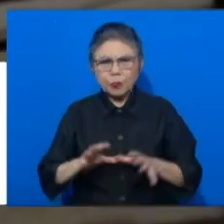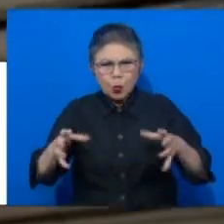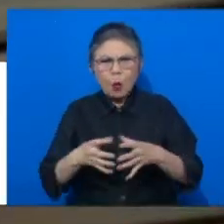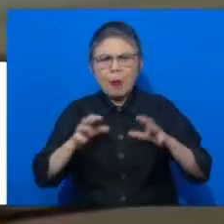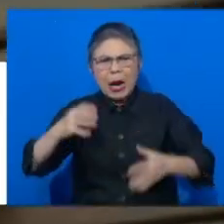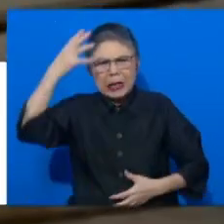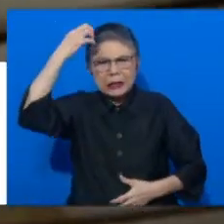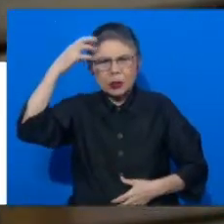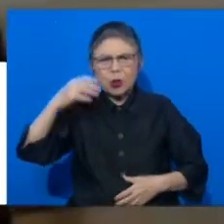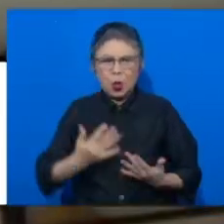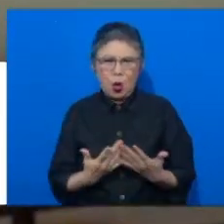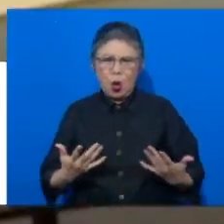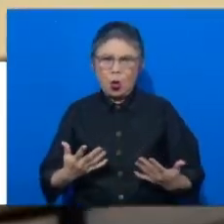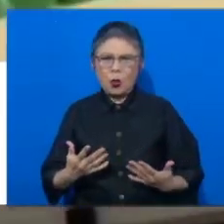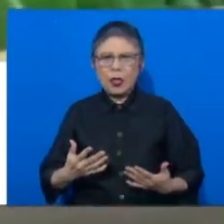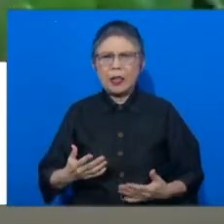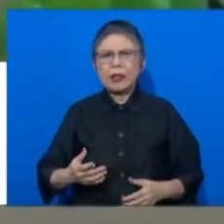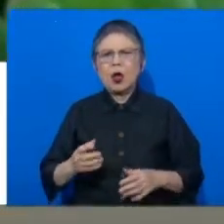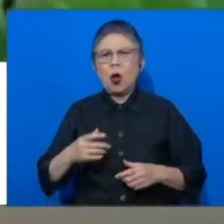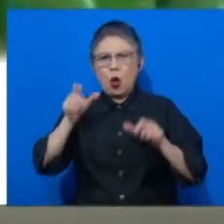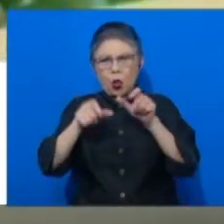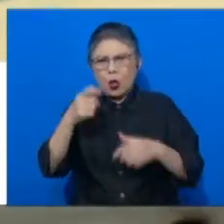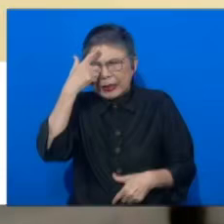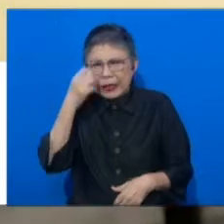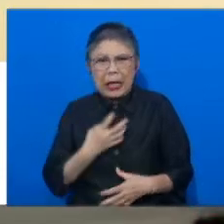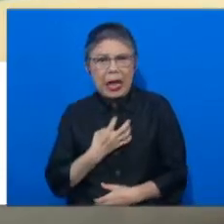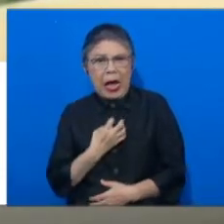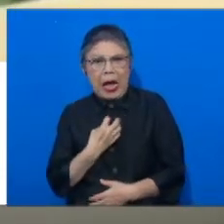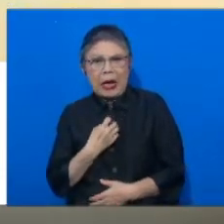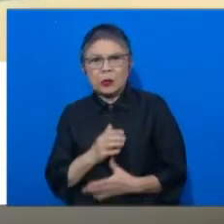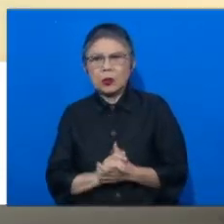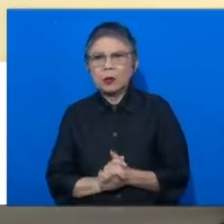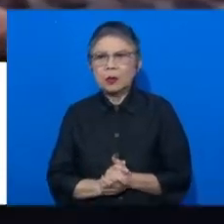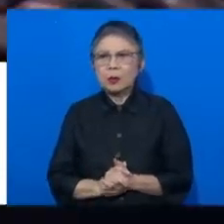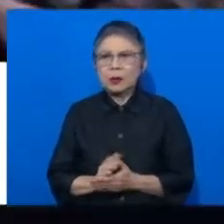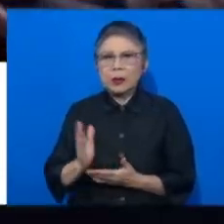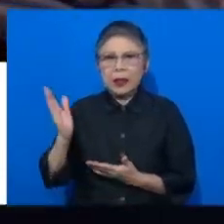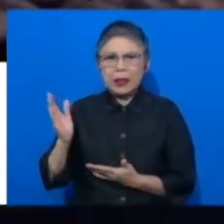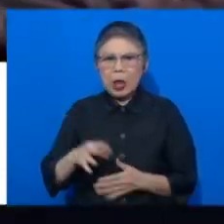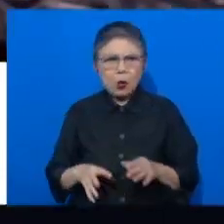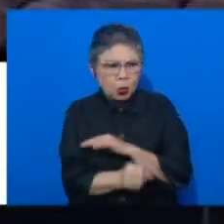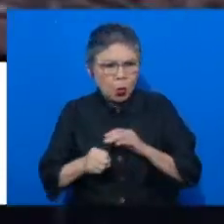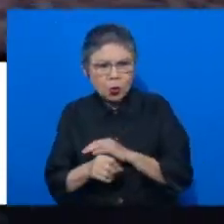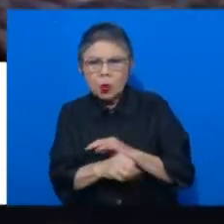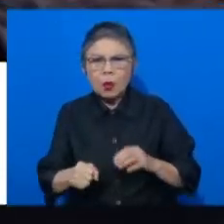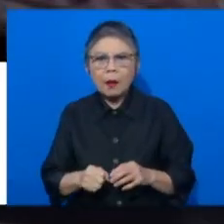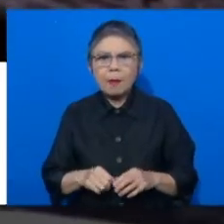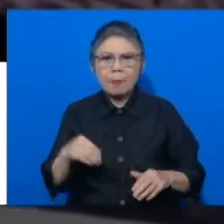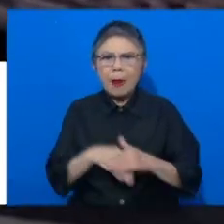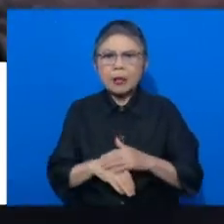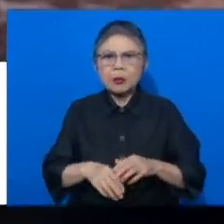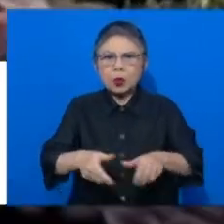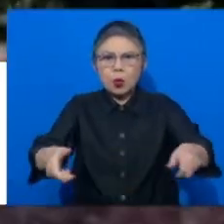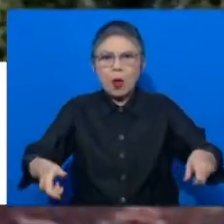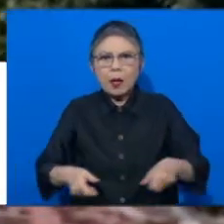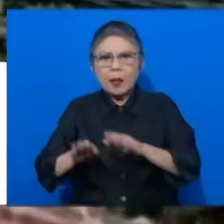cukup meresahkan pengunjung maupun pasien, sebab beberapa kali primata bernama Latin Macaca ini turun hingga masuk ke teras ruang